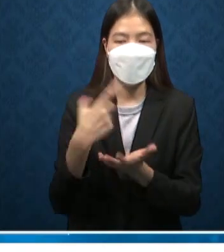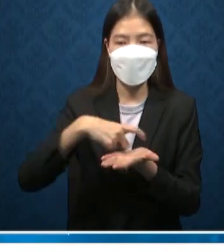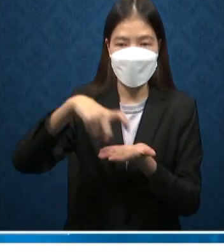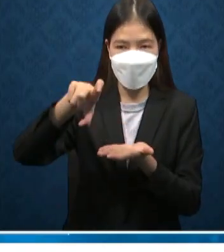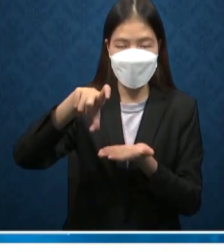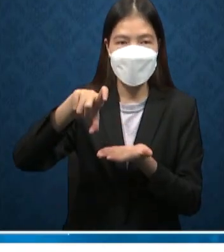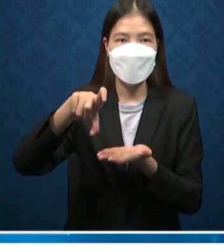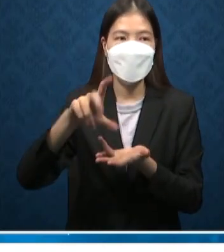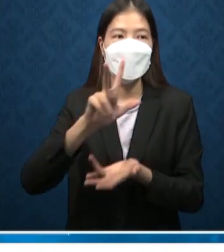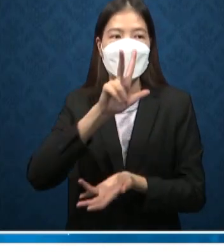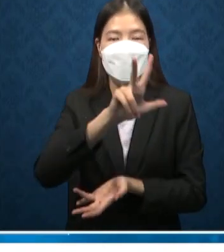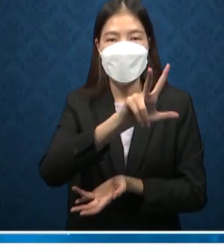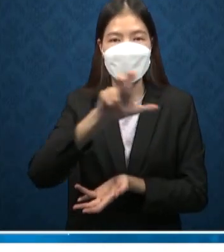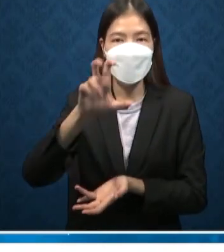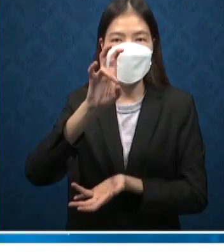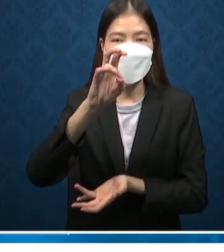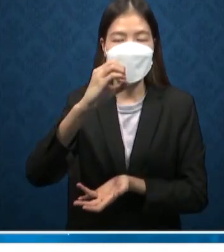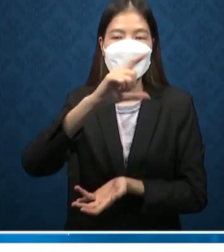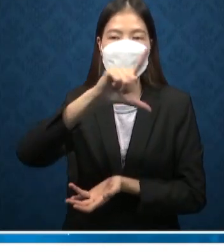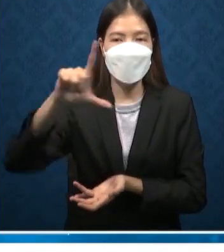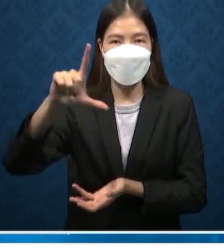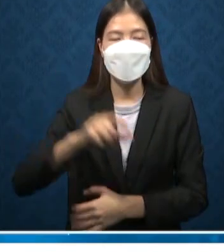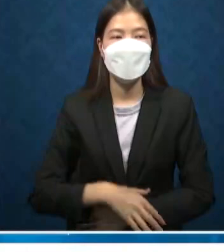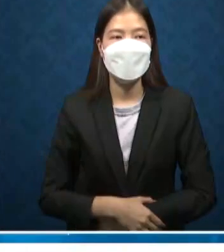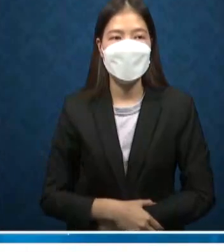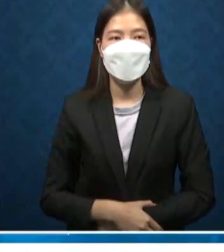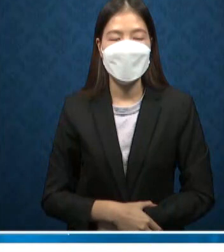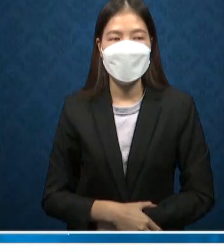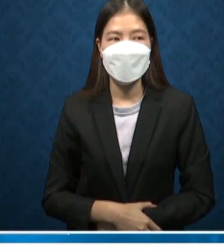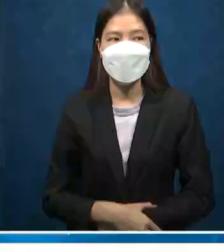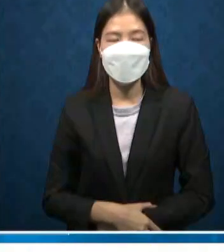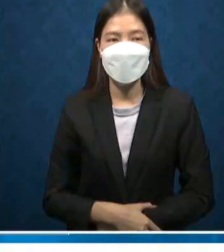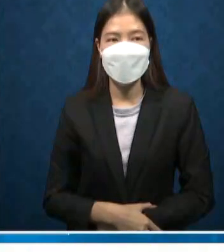จำนวน370ล้านบาทเศษนะครับ